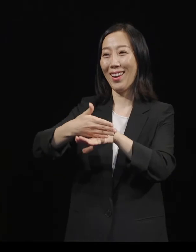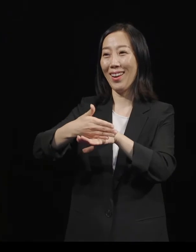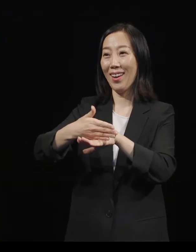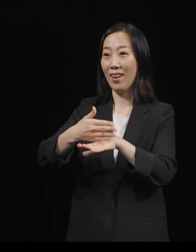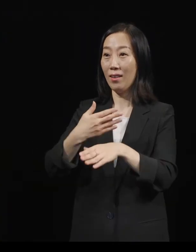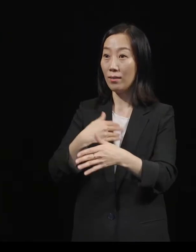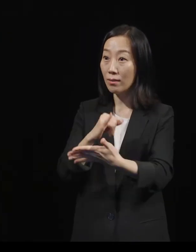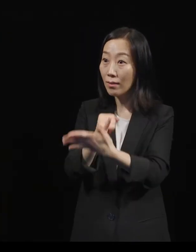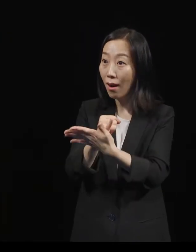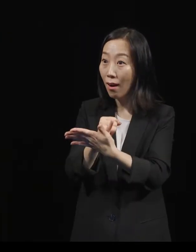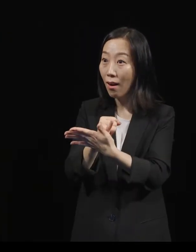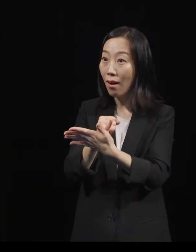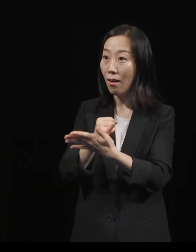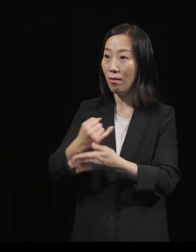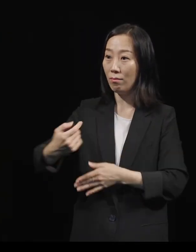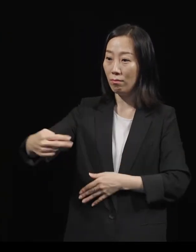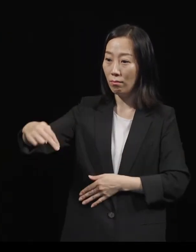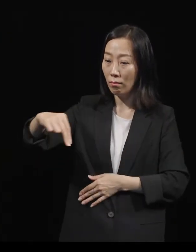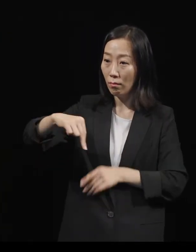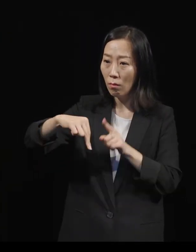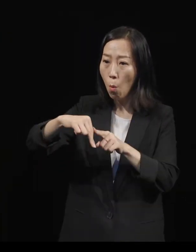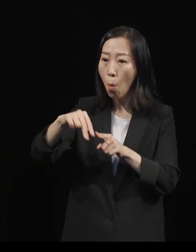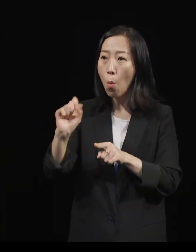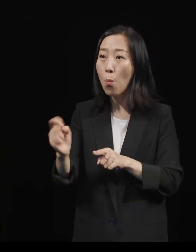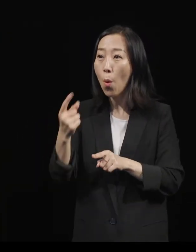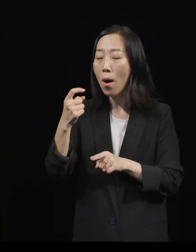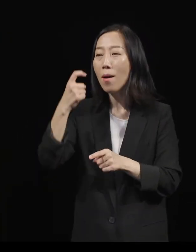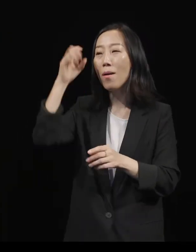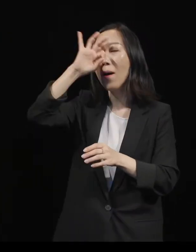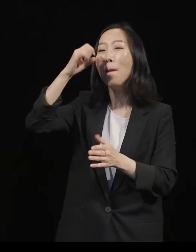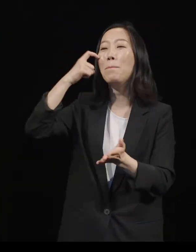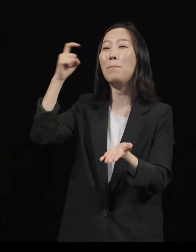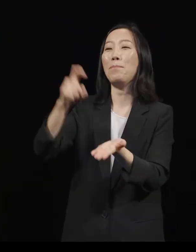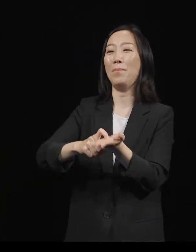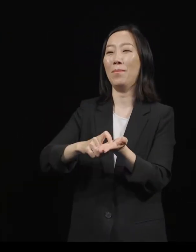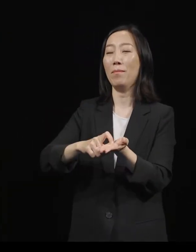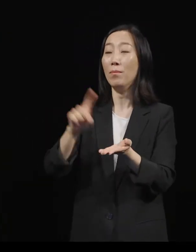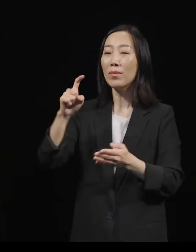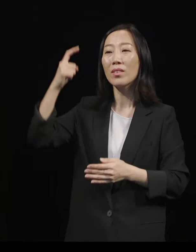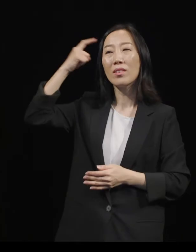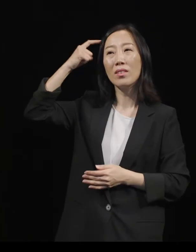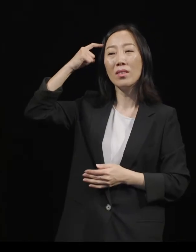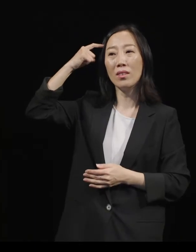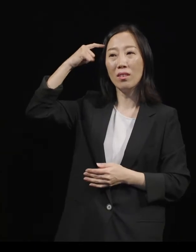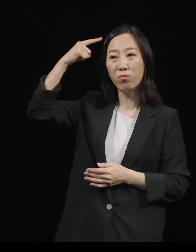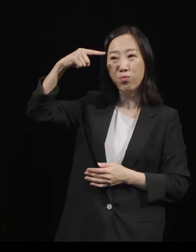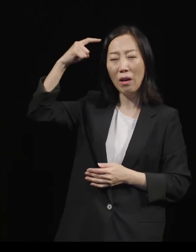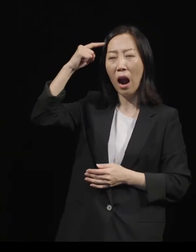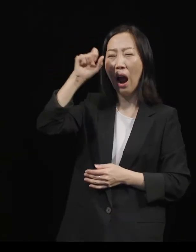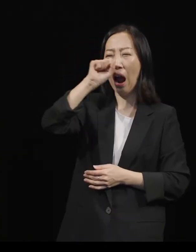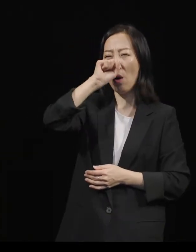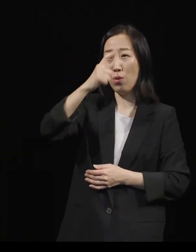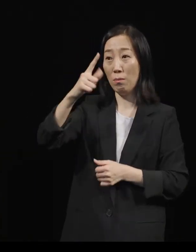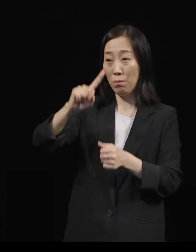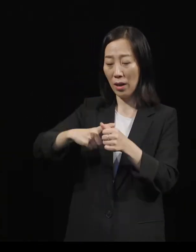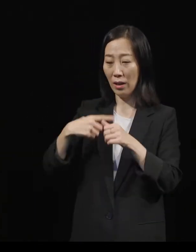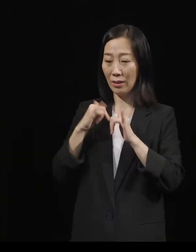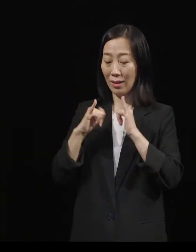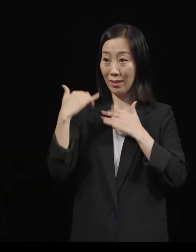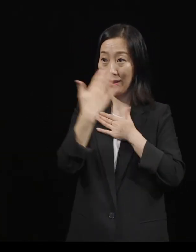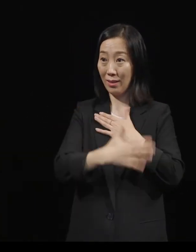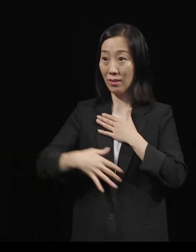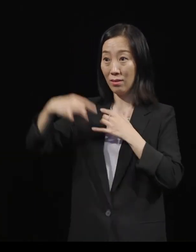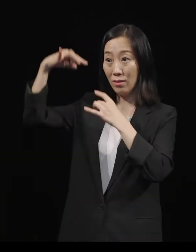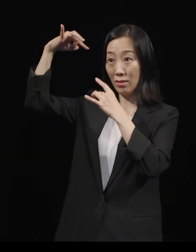아이의 퇴행 원인이 제대로 밝혀졌었거든요. 뇌파가 안 좋아서, 그러니까 뇌 속에서 경련이 일어나고 있어서 퇴행을